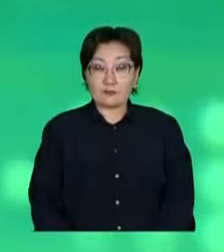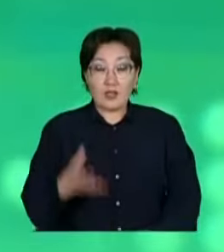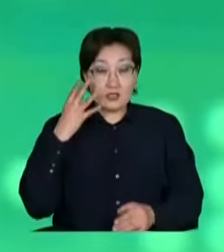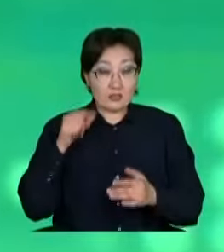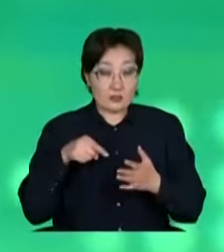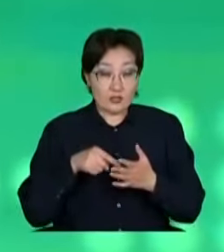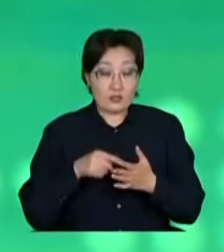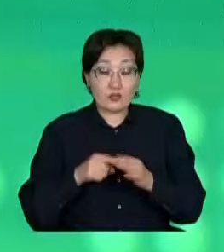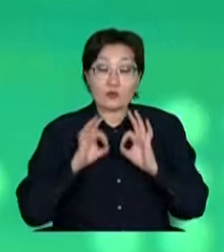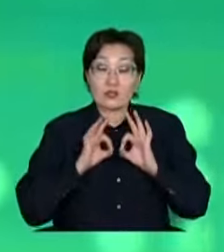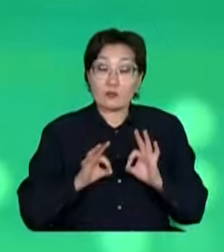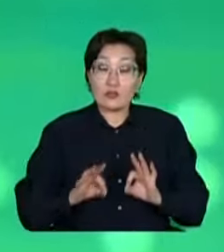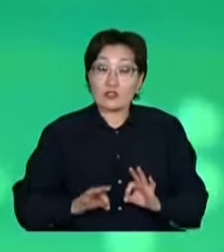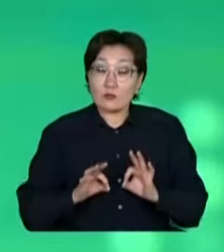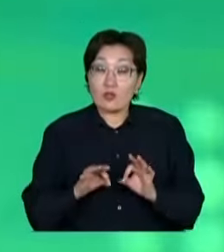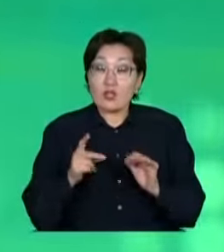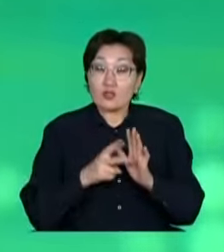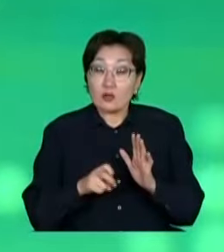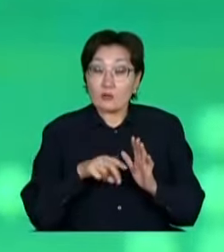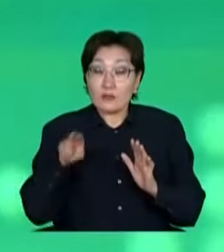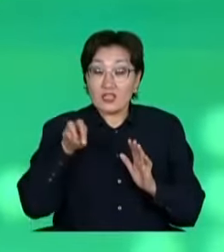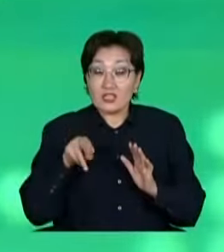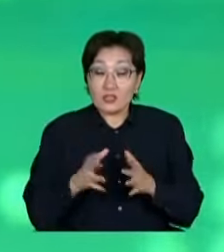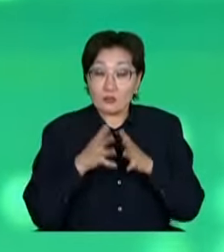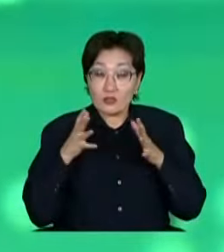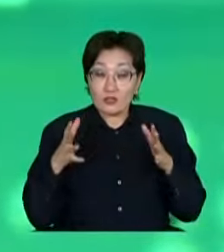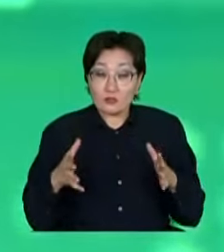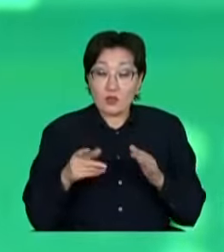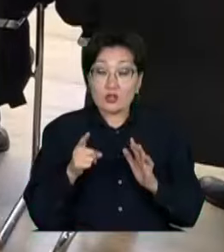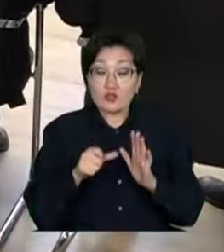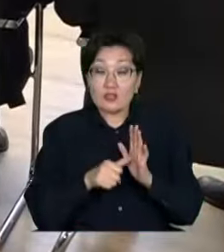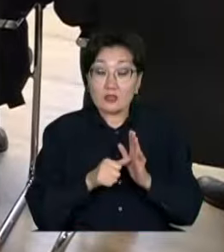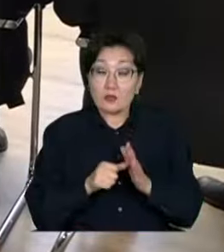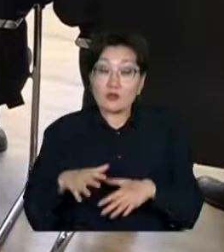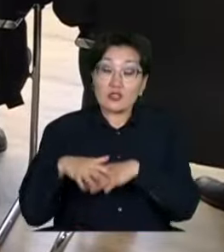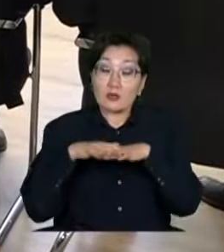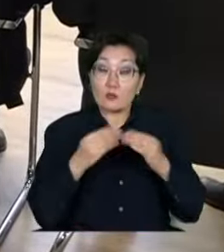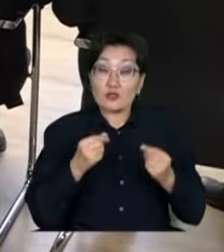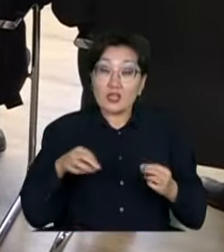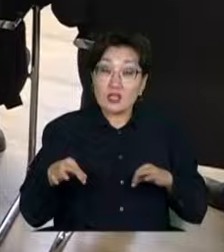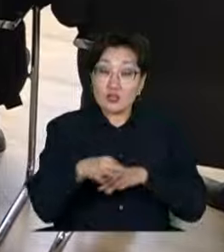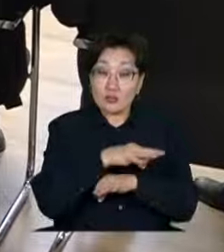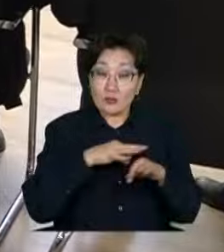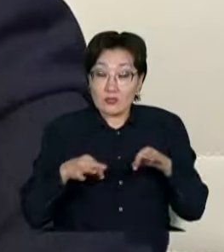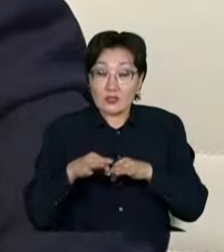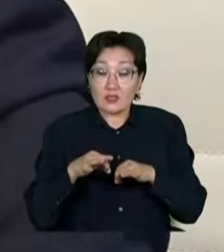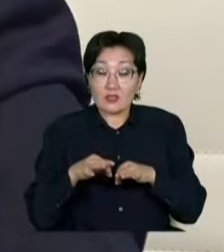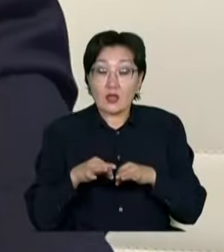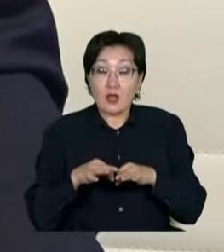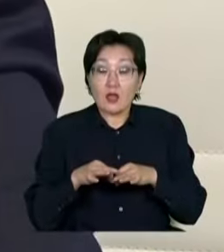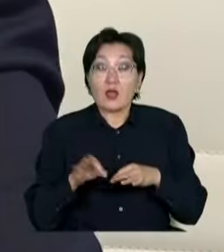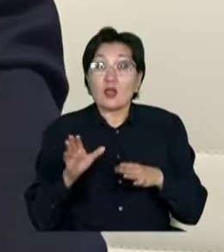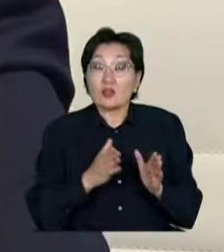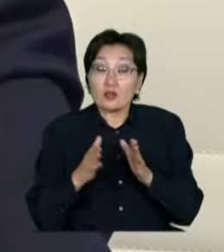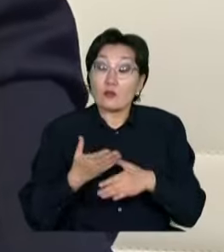Алматы қалалық прокуратурасы 700 миллиард теңгеден асатын 106 инвестициялық жобаны үлестіруге көмек көрсетіп жатыр.